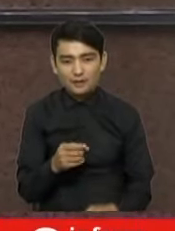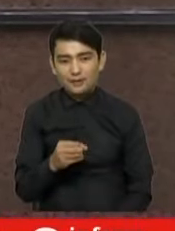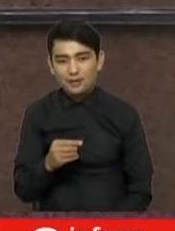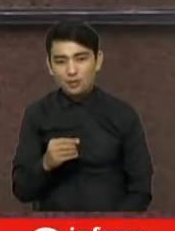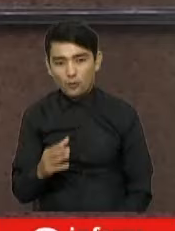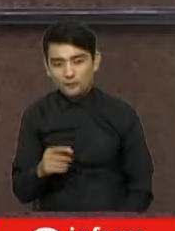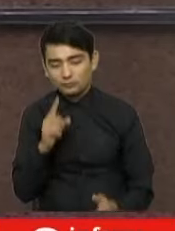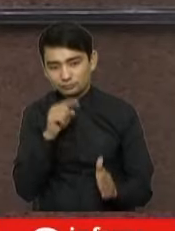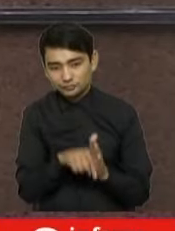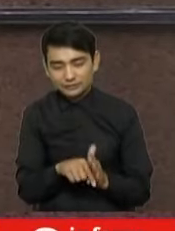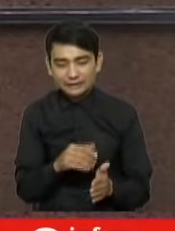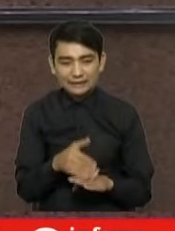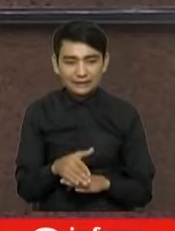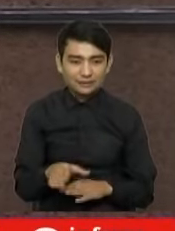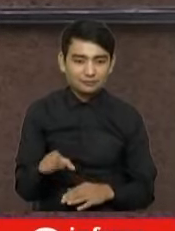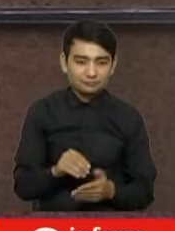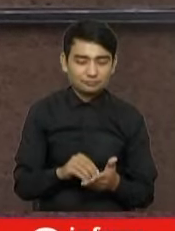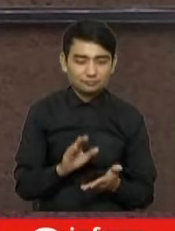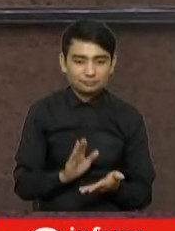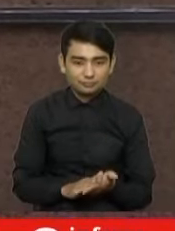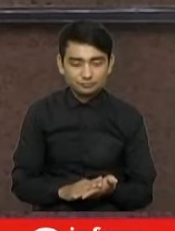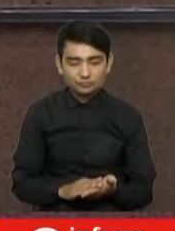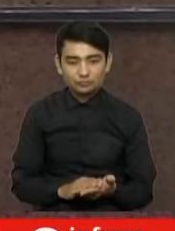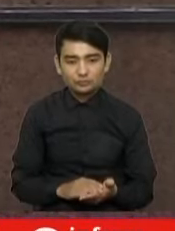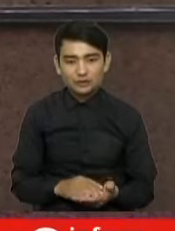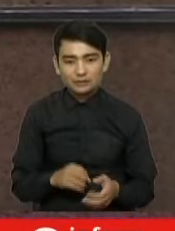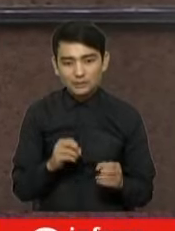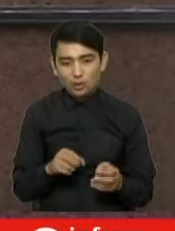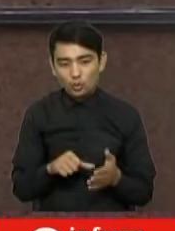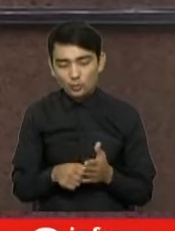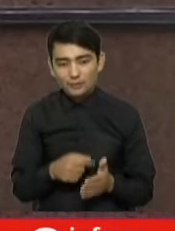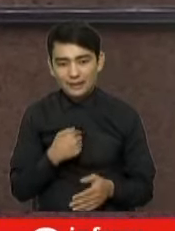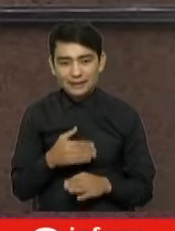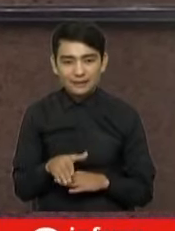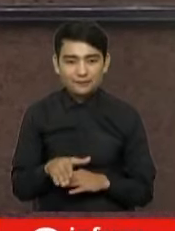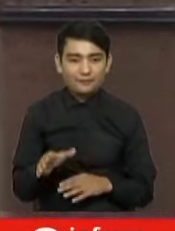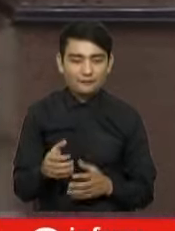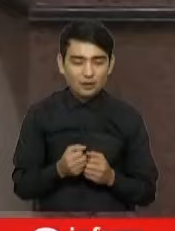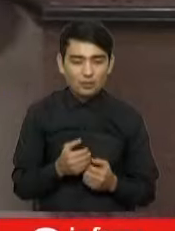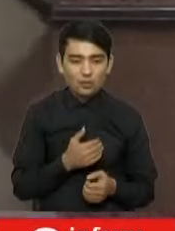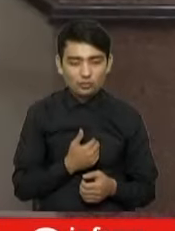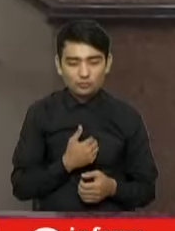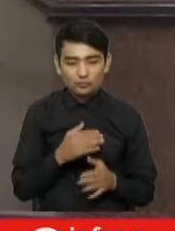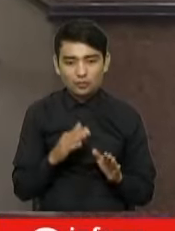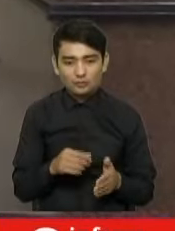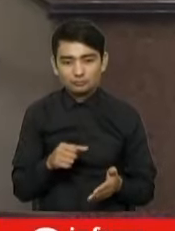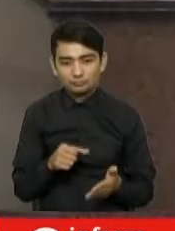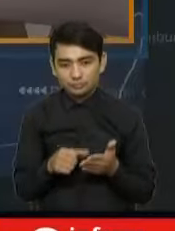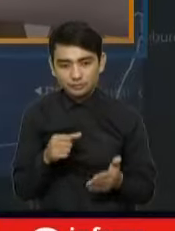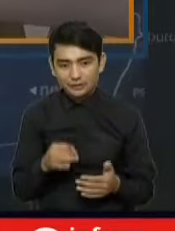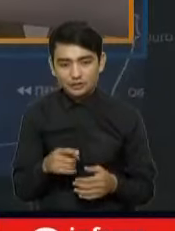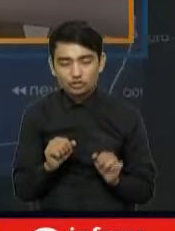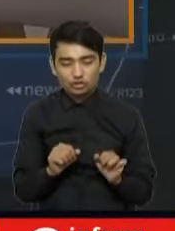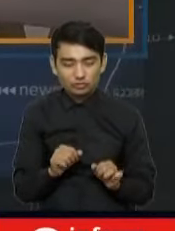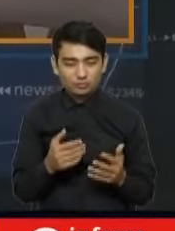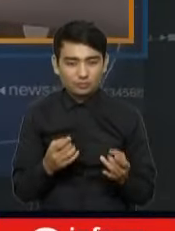кіреді, несиені алатын адамдар, олар жаңағы тиісті кнопкаға басып, мен несие алғым келеді деген кнопкаға баса салады, болды. Бұл қорғау.